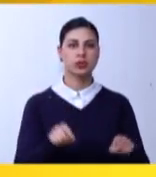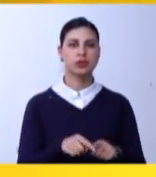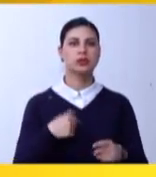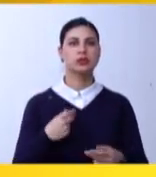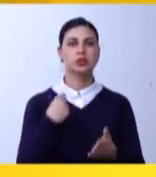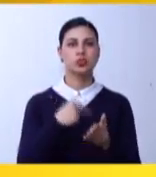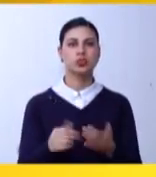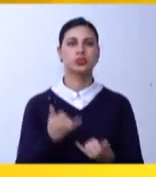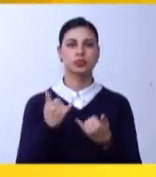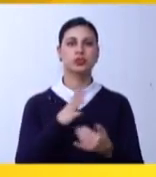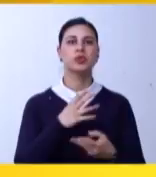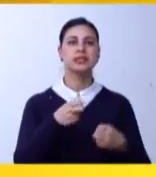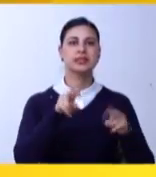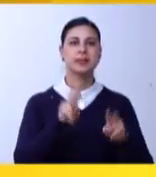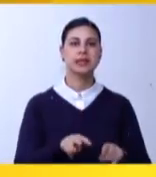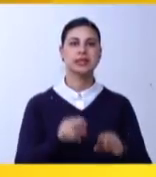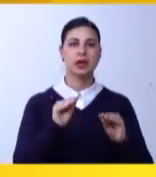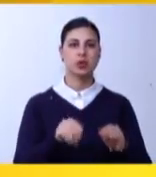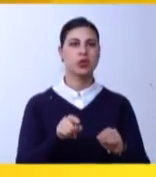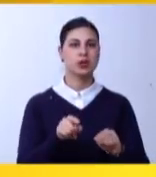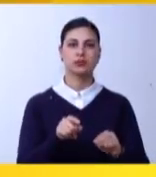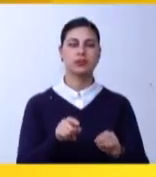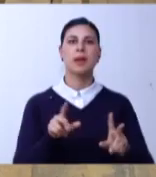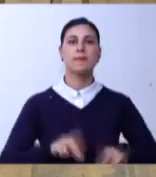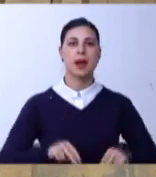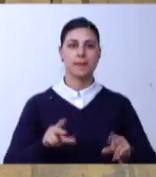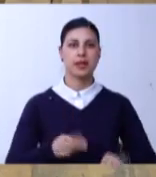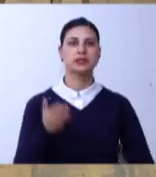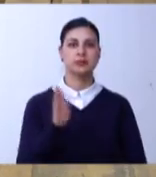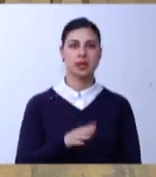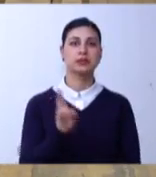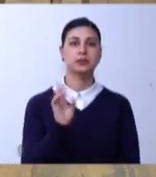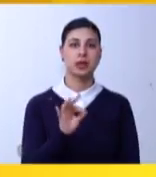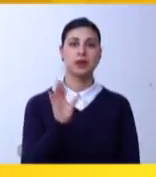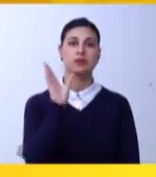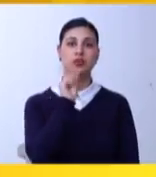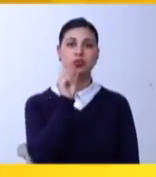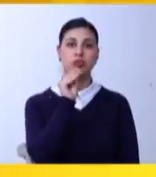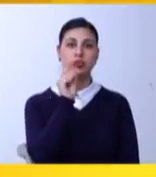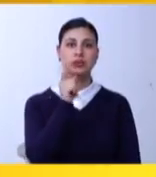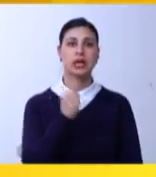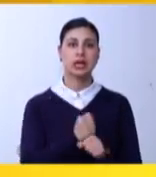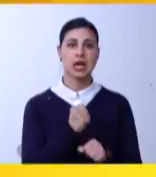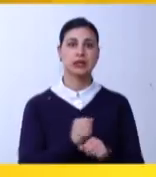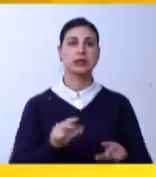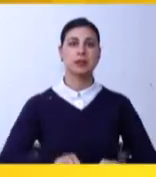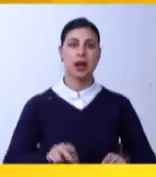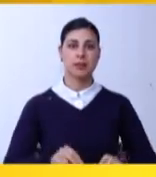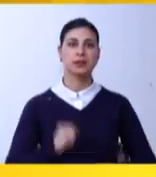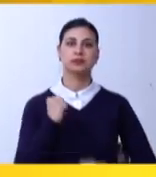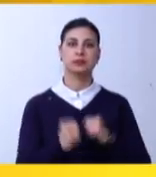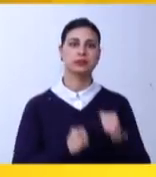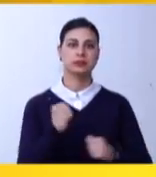უნიტაზზე დასადები და აი პირდაპირ უშვებს პამპერში, მაგრამ როგორც კი გააკეთეთ ეგრევე